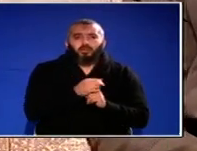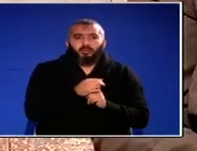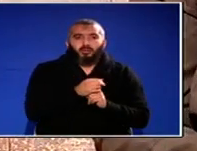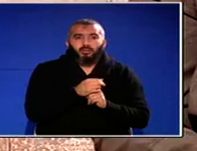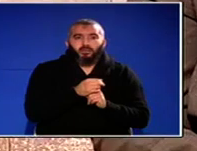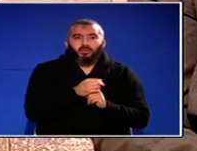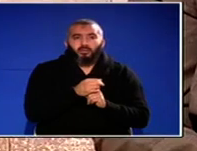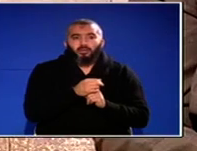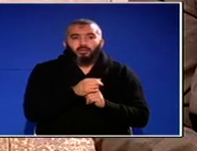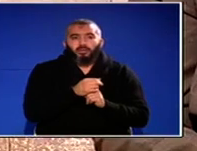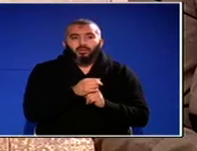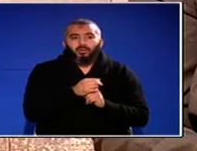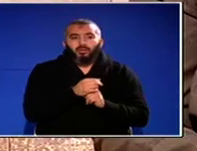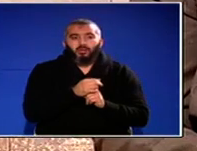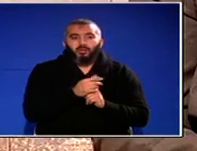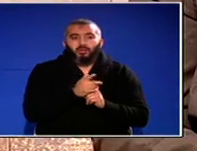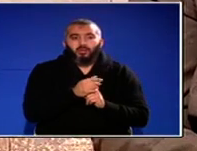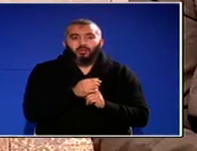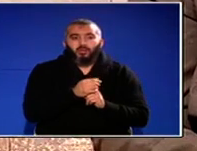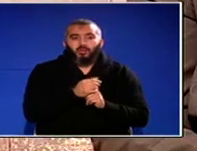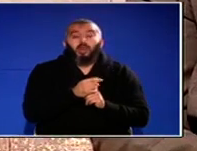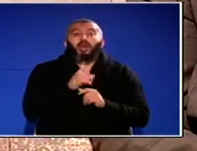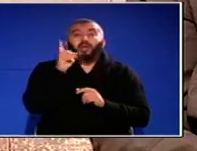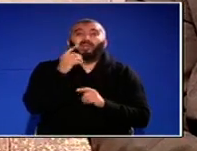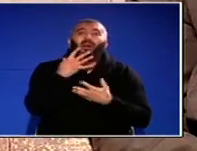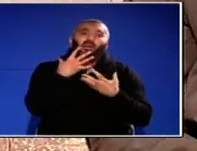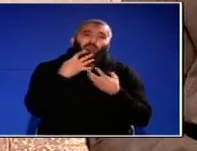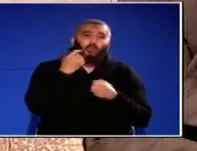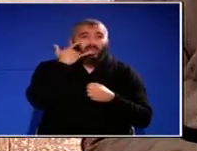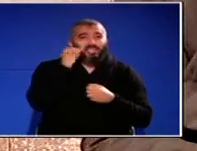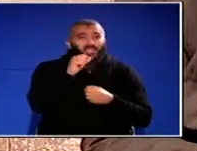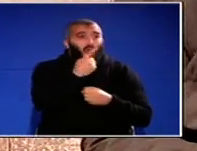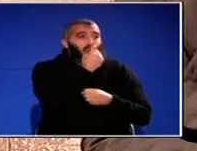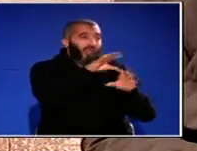5 × 2، يعني 5 أشخاص تعطيهم قيمة